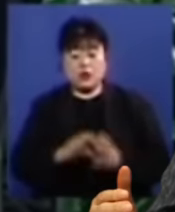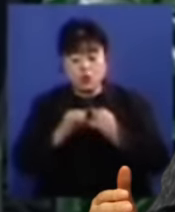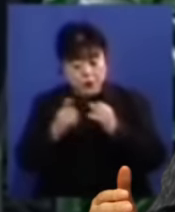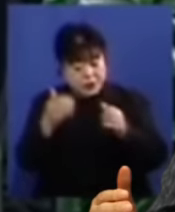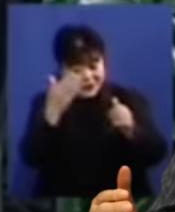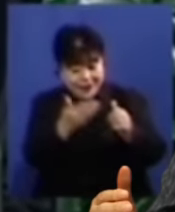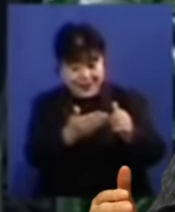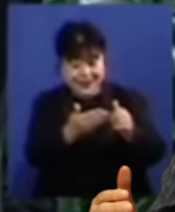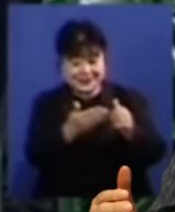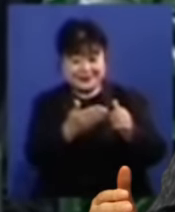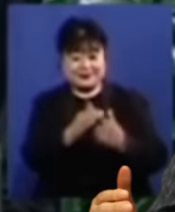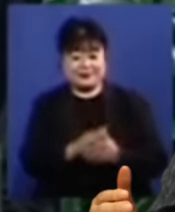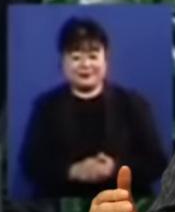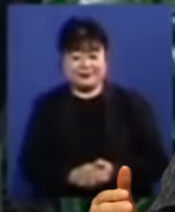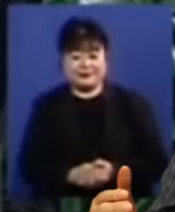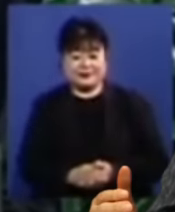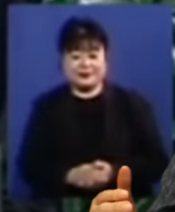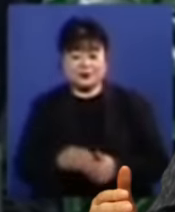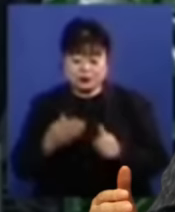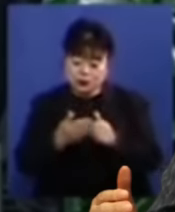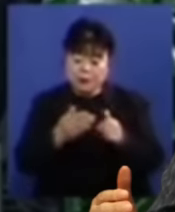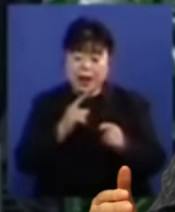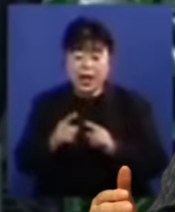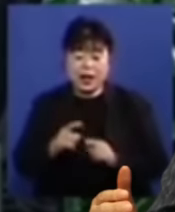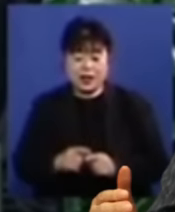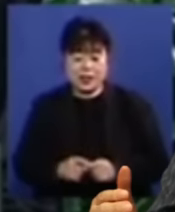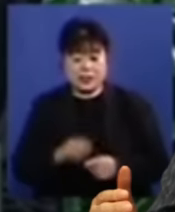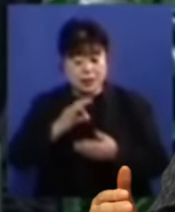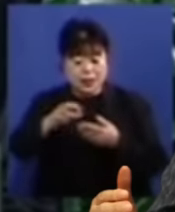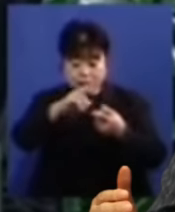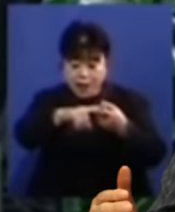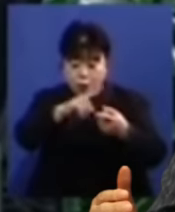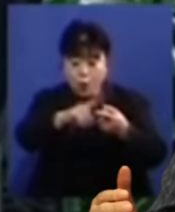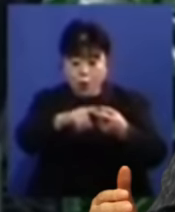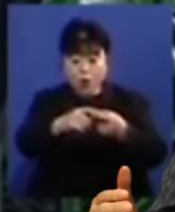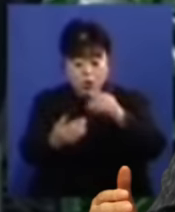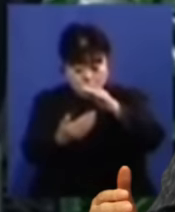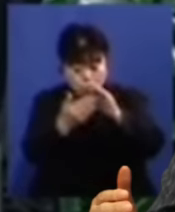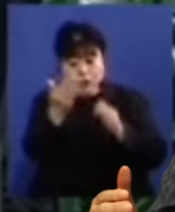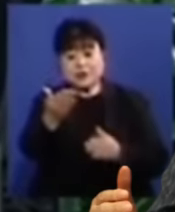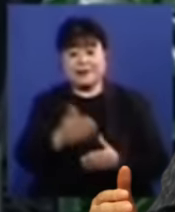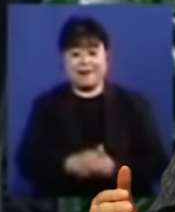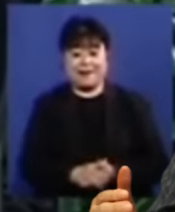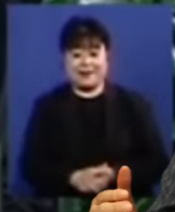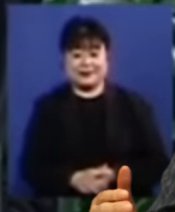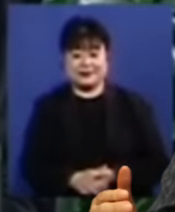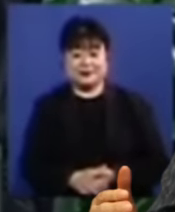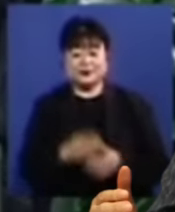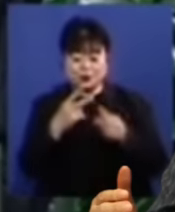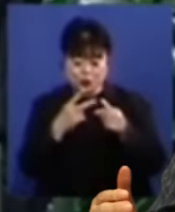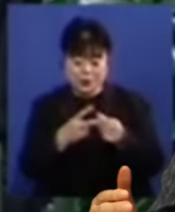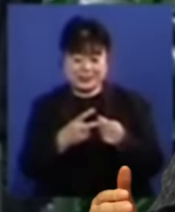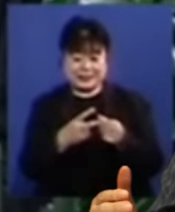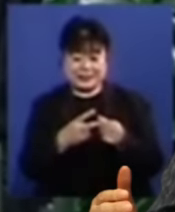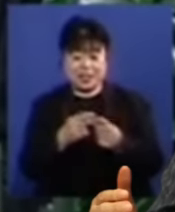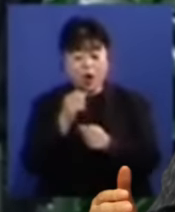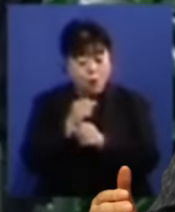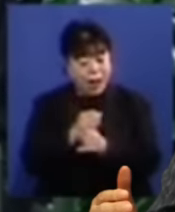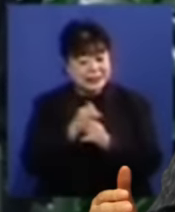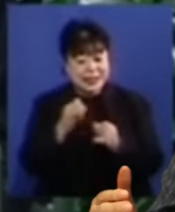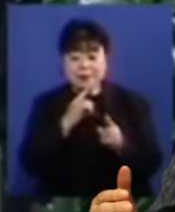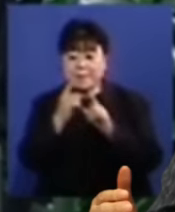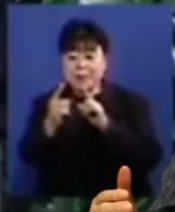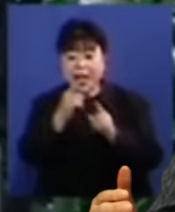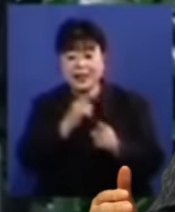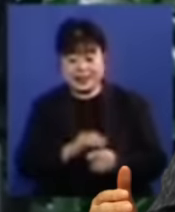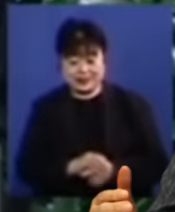국민들에게 자주 하면 그 말대로 이루어지는 것입니다. 둘째로 과학자들이 말하는